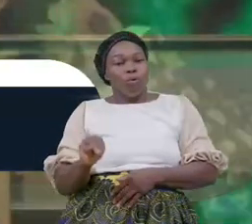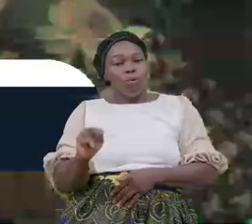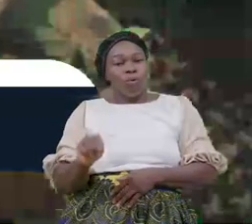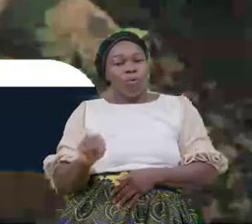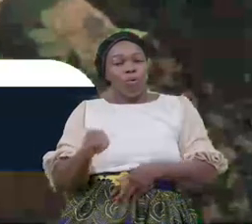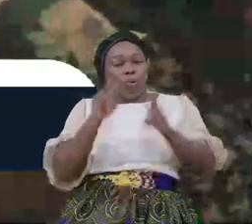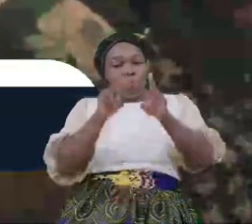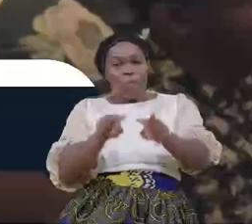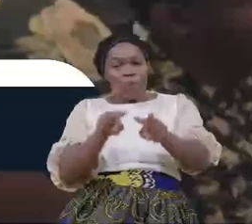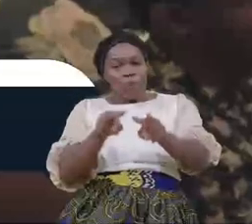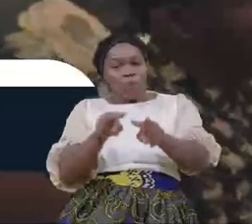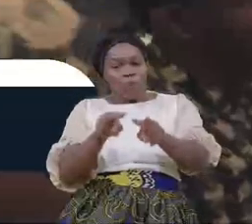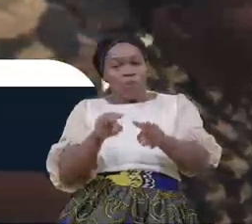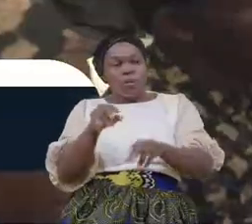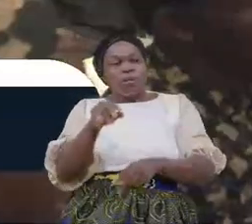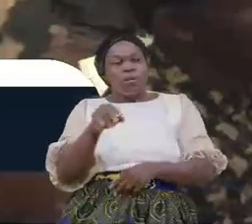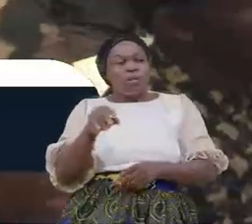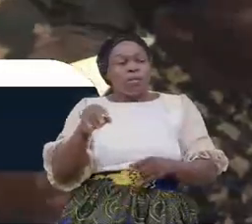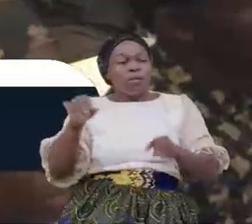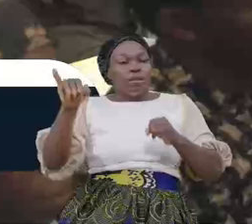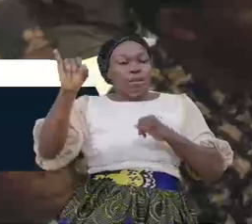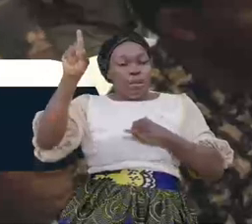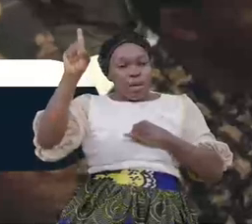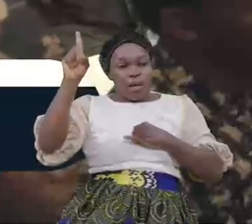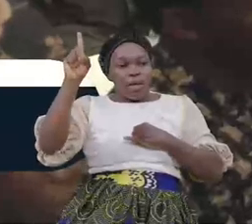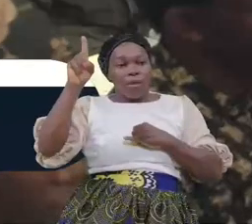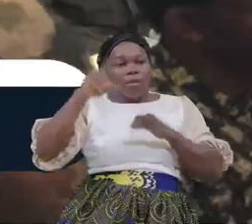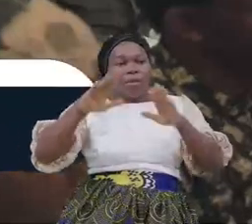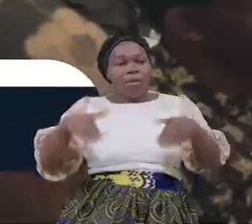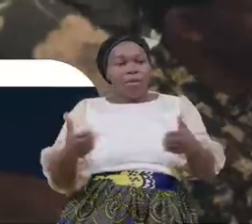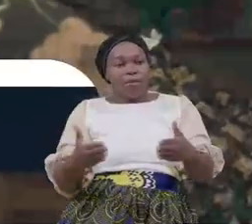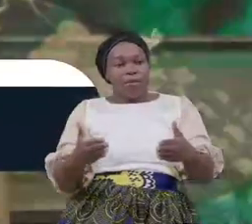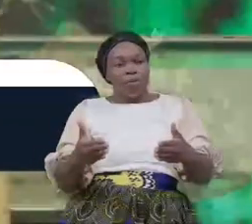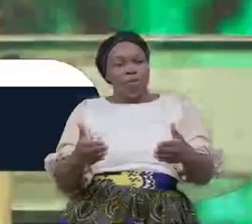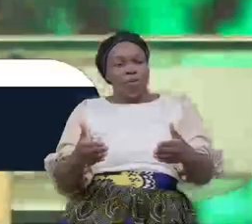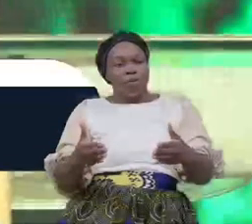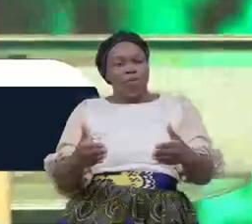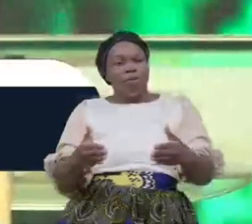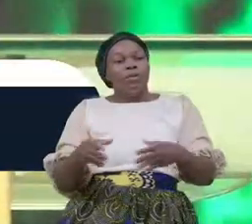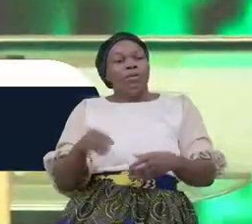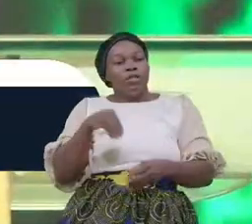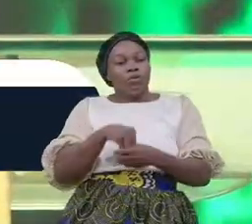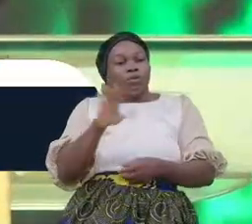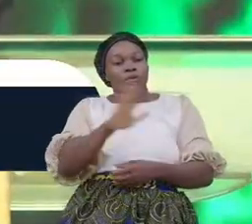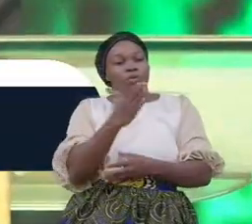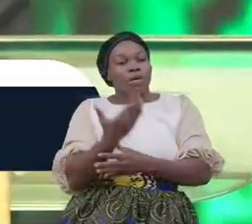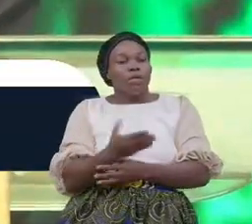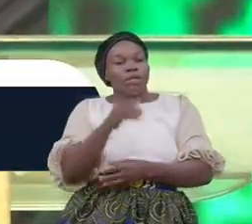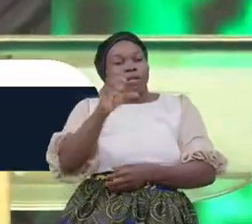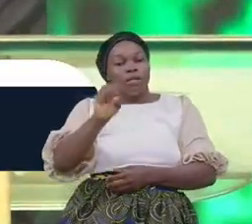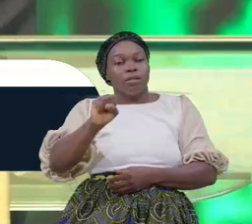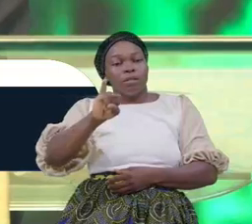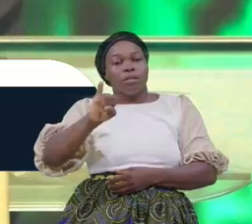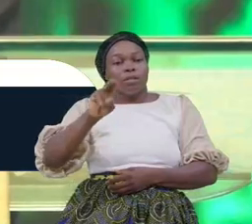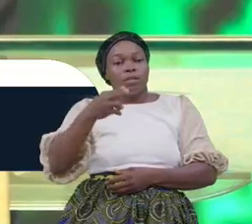le torrent de l'Anon. Vois, dites-le-moi non, vois, je livre entre tes mains Sihon, roi